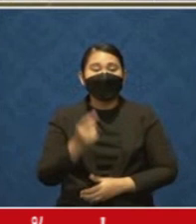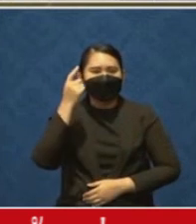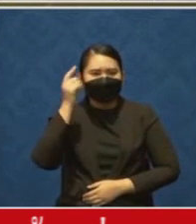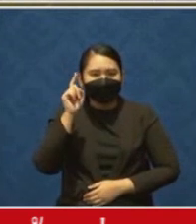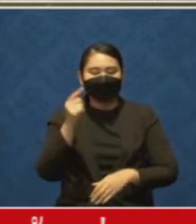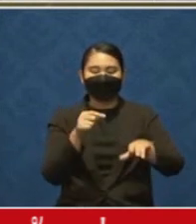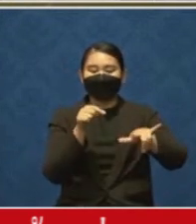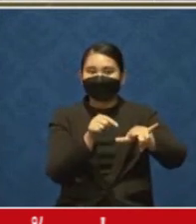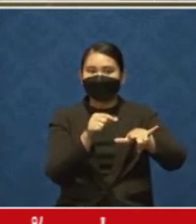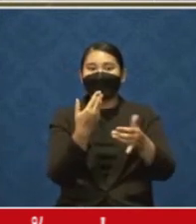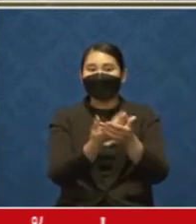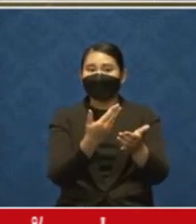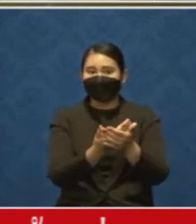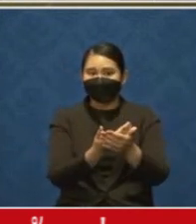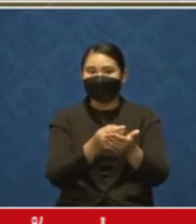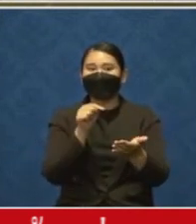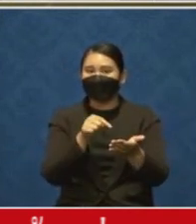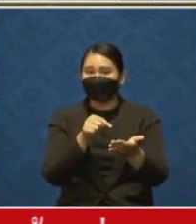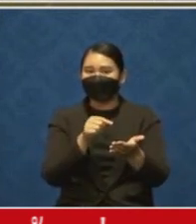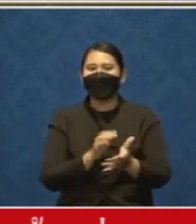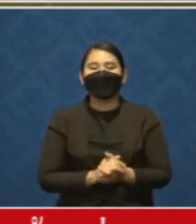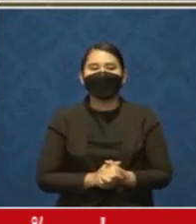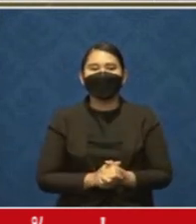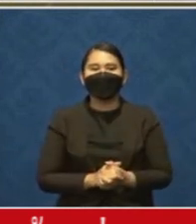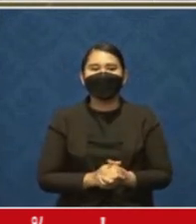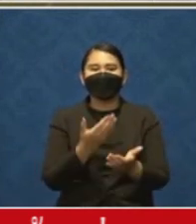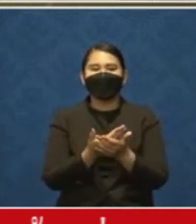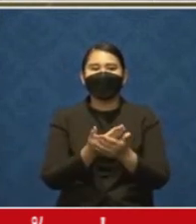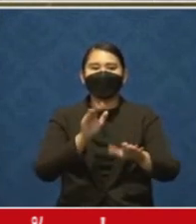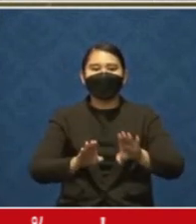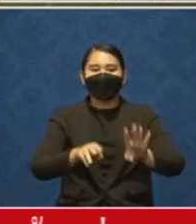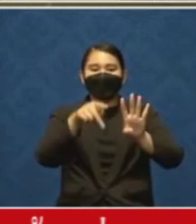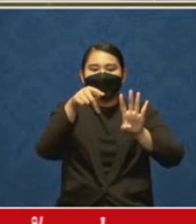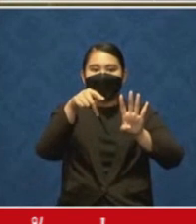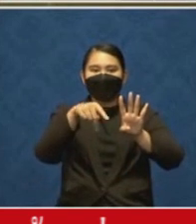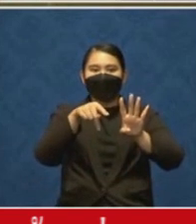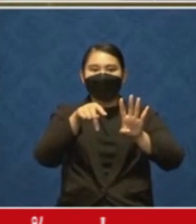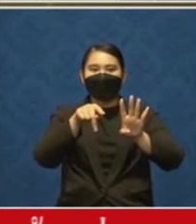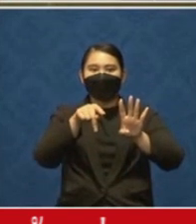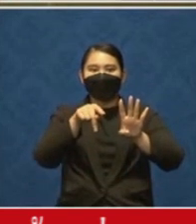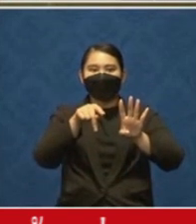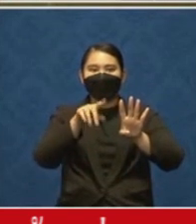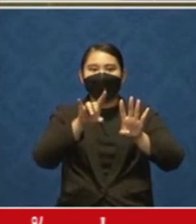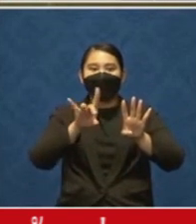ำเนี่ยที่ขอต่อกรรมธิการงบประมาณนะครับลำหนึ่งประมาณ 1,400 ล้านครับท่านประธานครับ